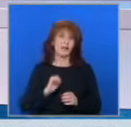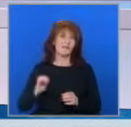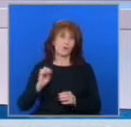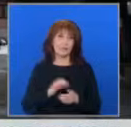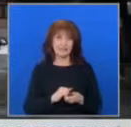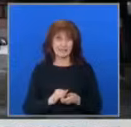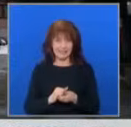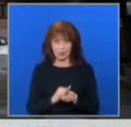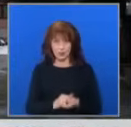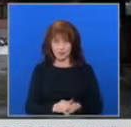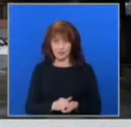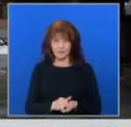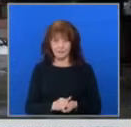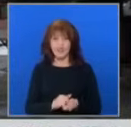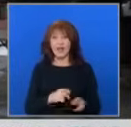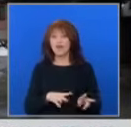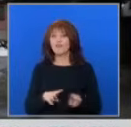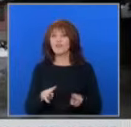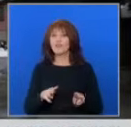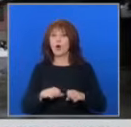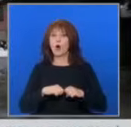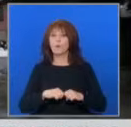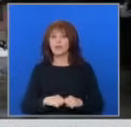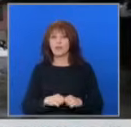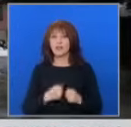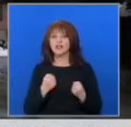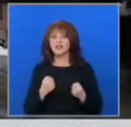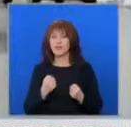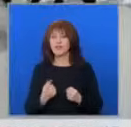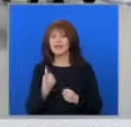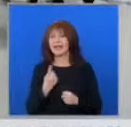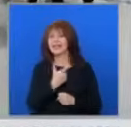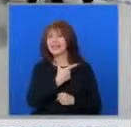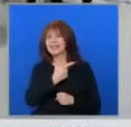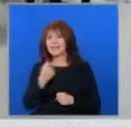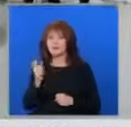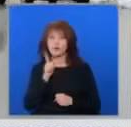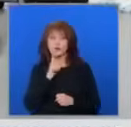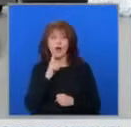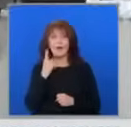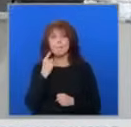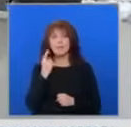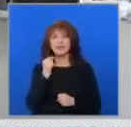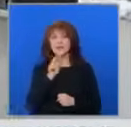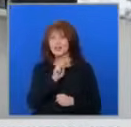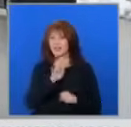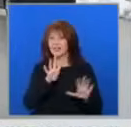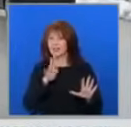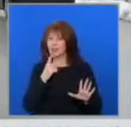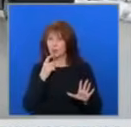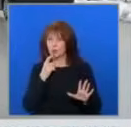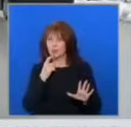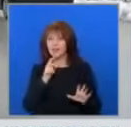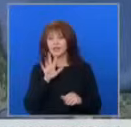съюз. В Видинската община Чупрене живеят около 1700 души. Младежите до 29 години са